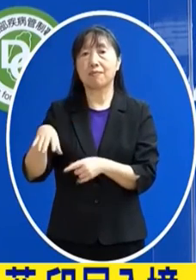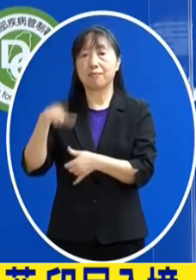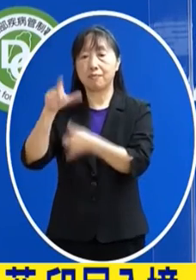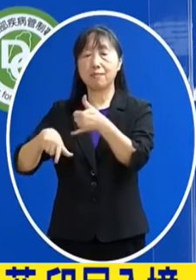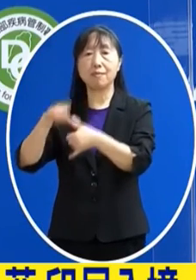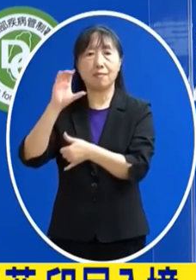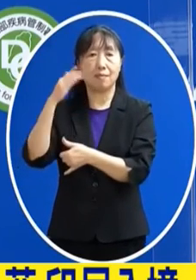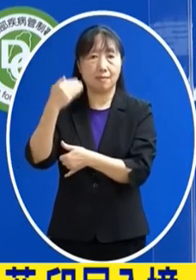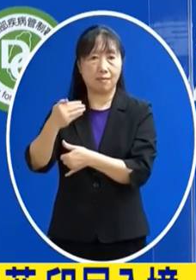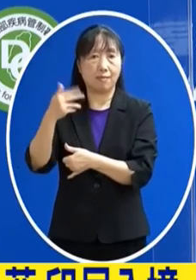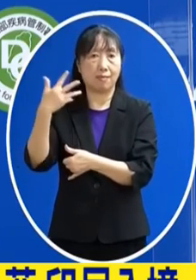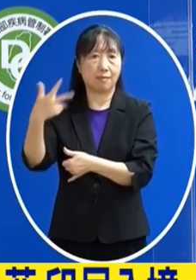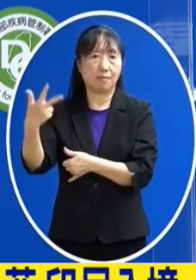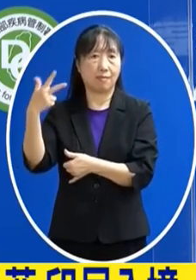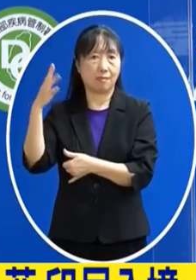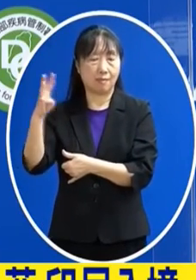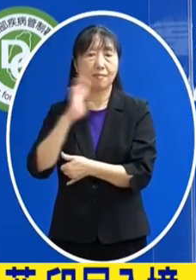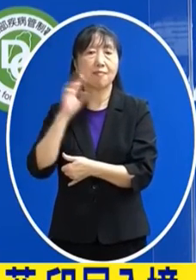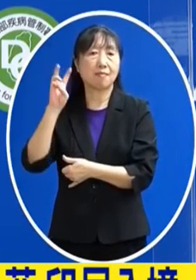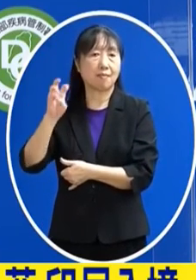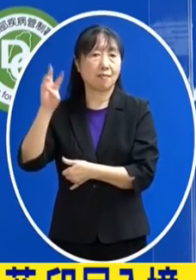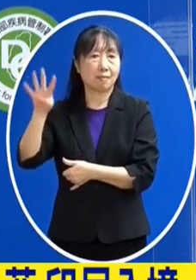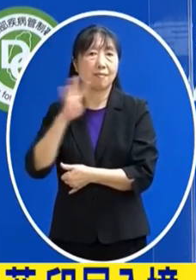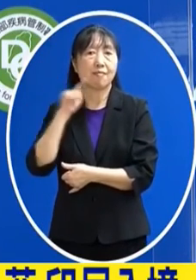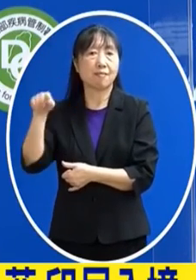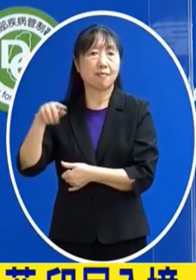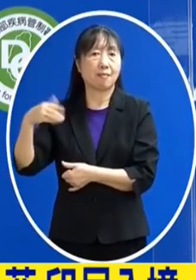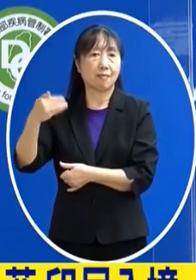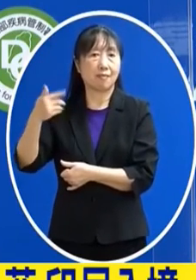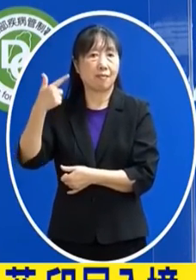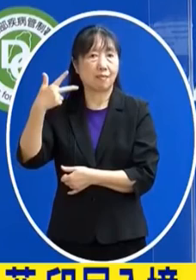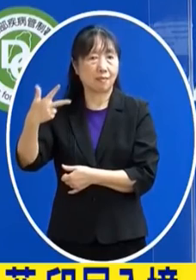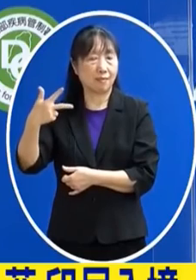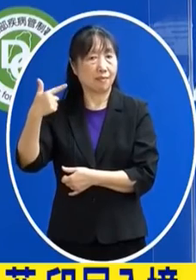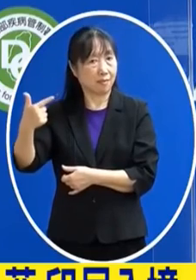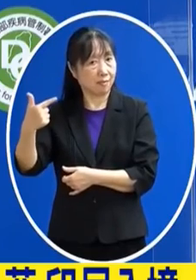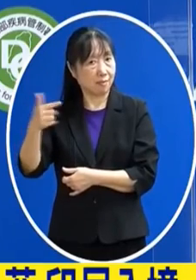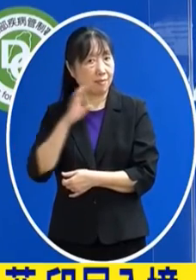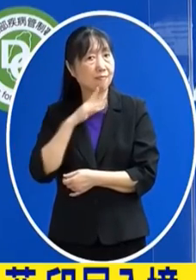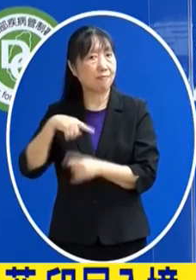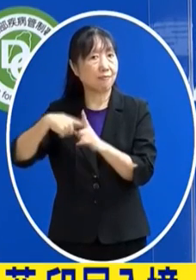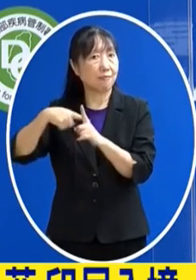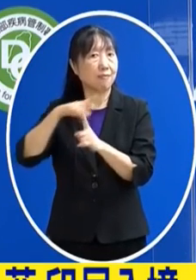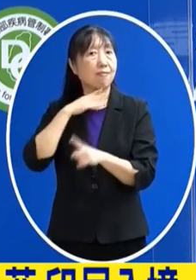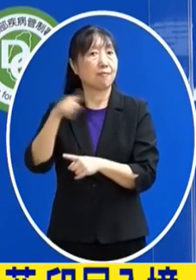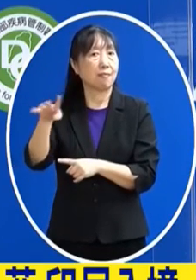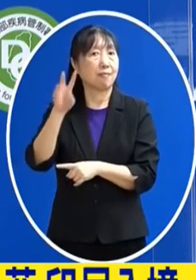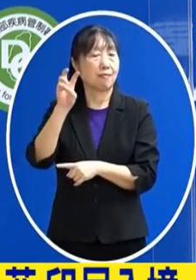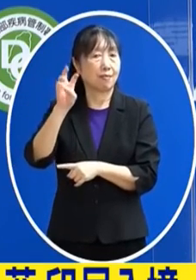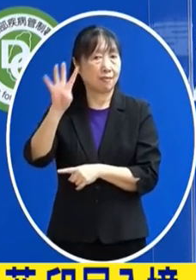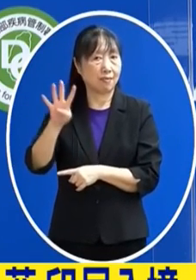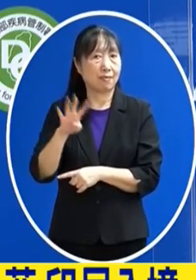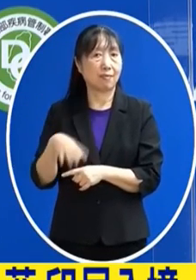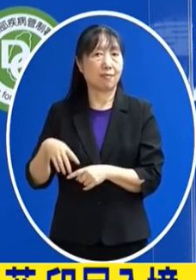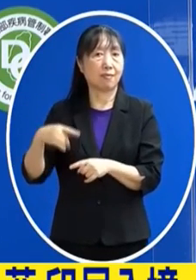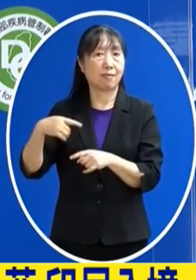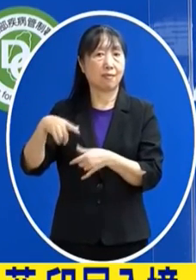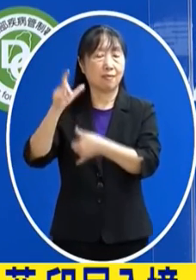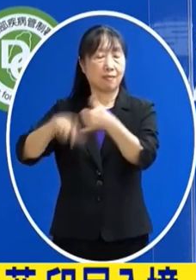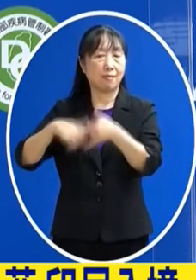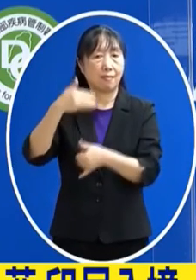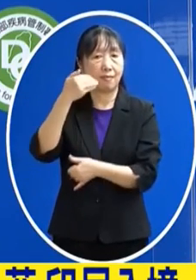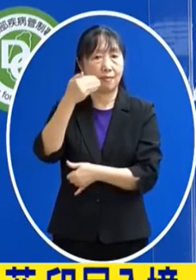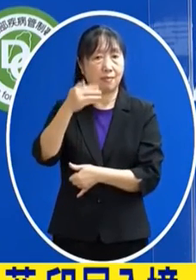是34，那97531，976、976也是 CT 值34，那977 CT